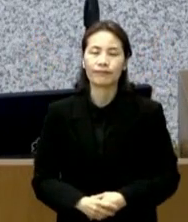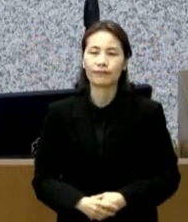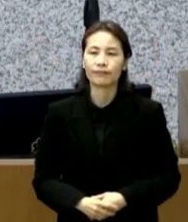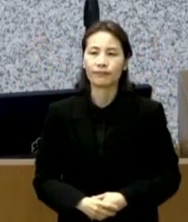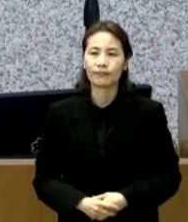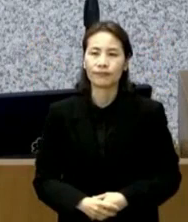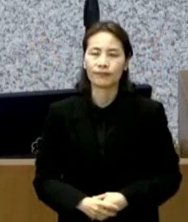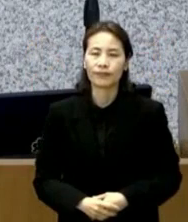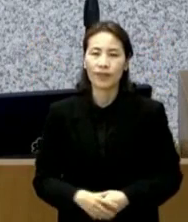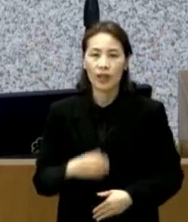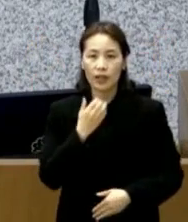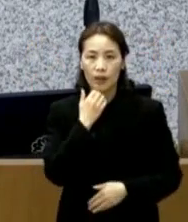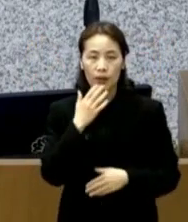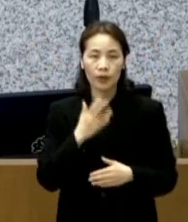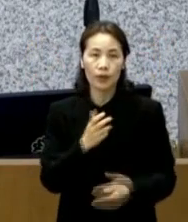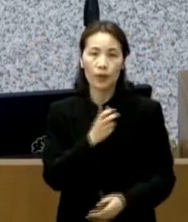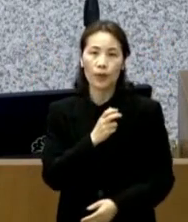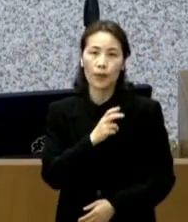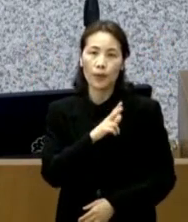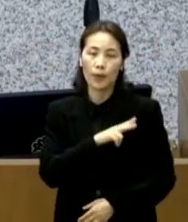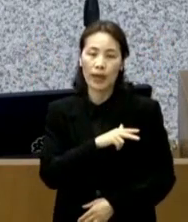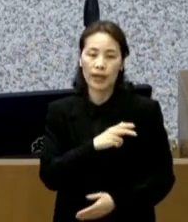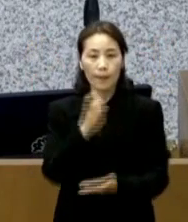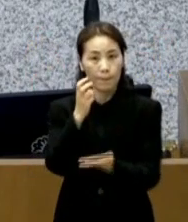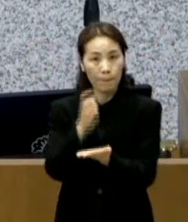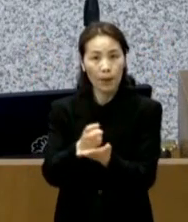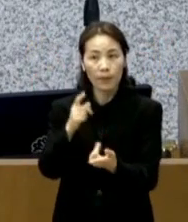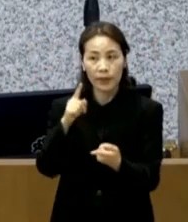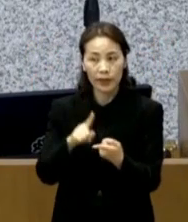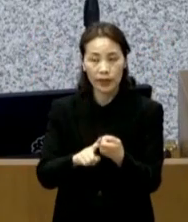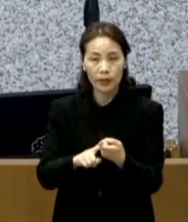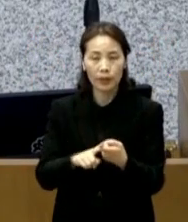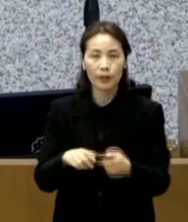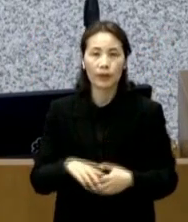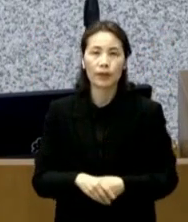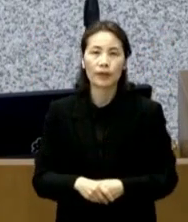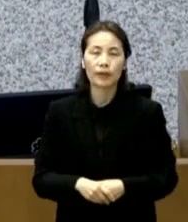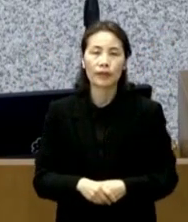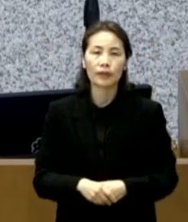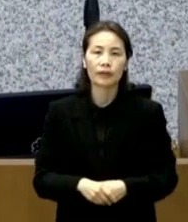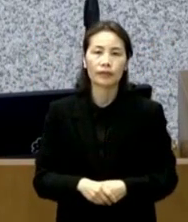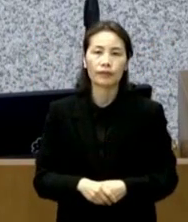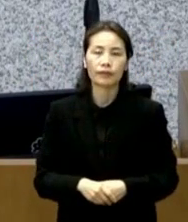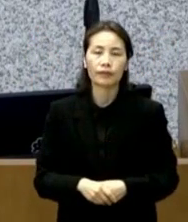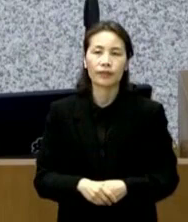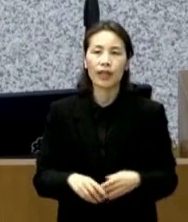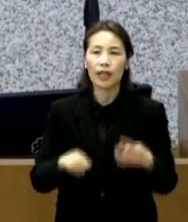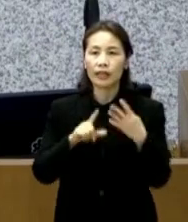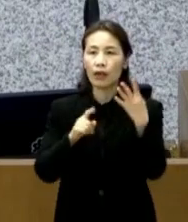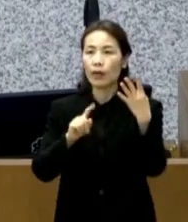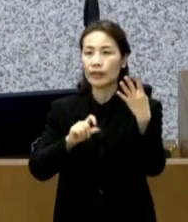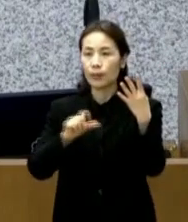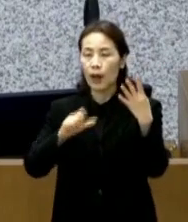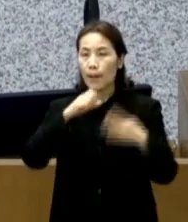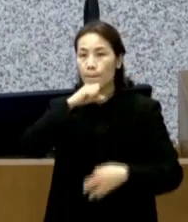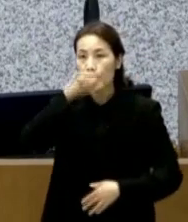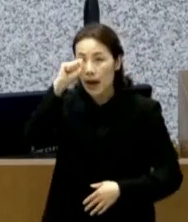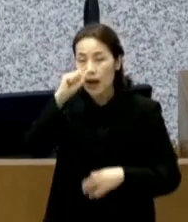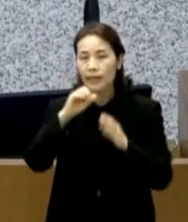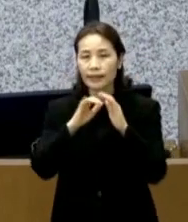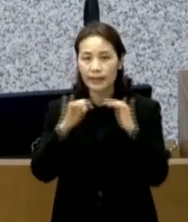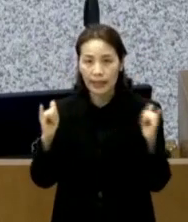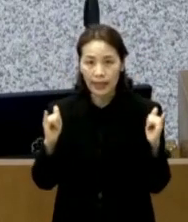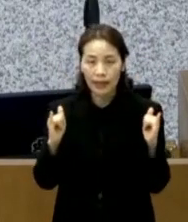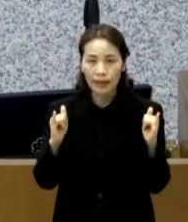의사진행에 앞서 경기도의 회의규칙 제5조에 따라 지난 4월 10일 보궐선거에서 당선되신 3분의